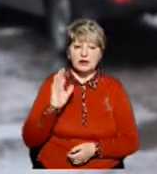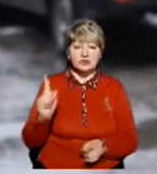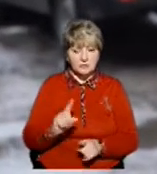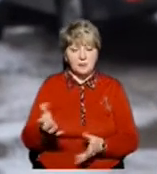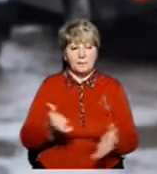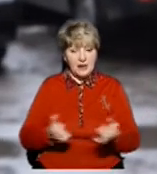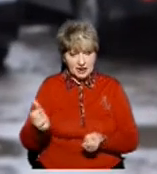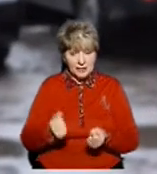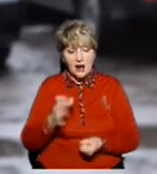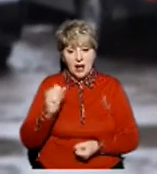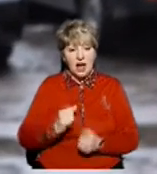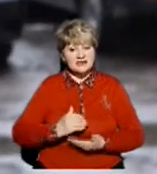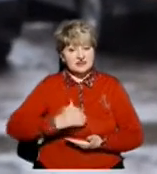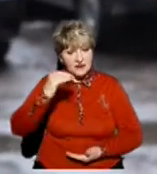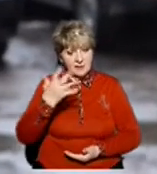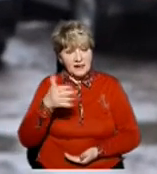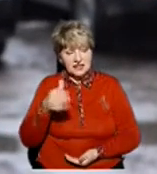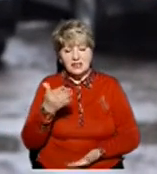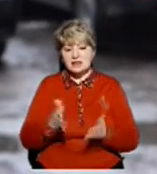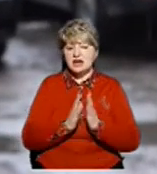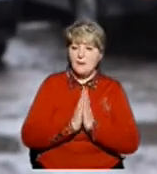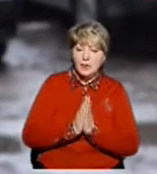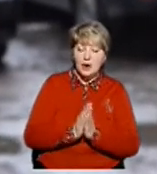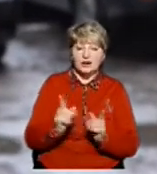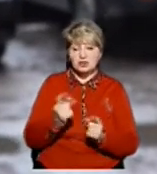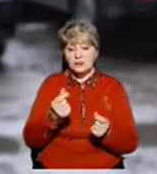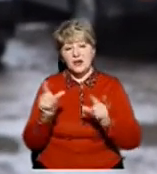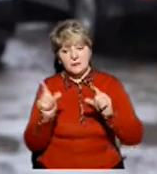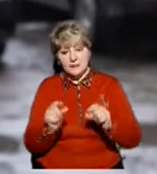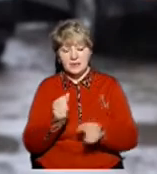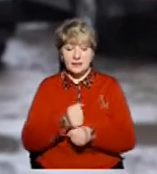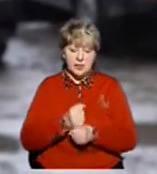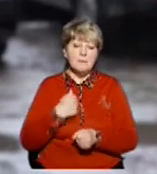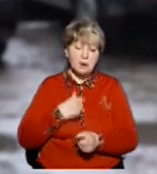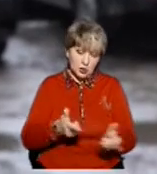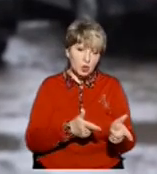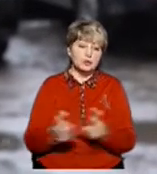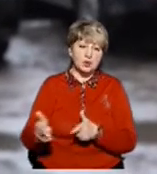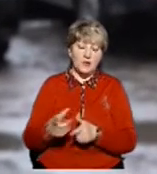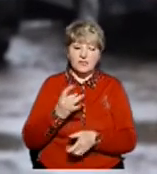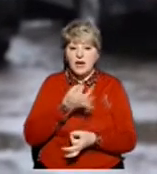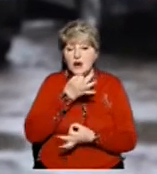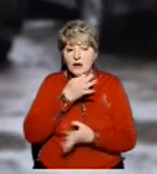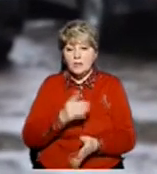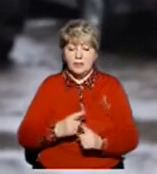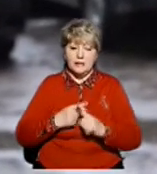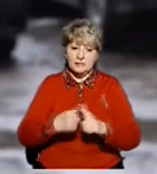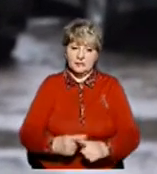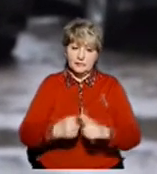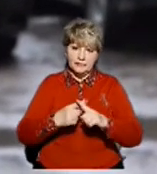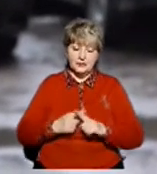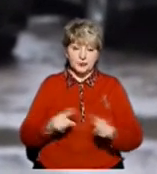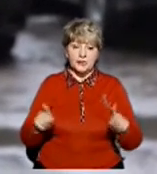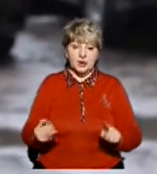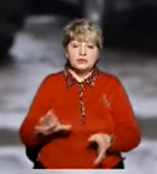вище, звісно, беремо. Але якщо люди просять, також робимо знижки. В принципі, готові йти на будь-які поступки, аби тільки